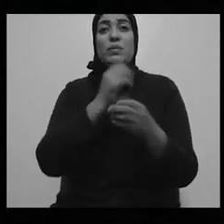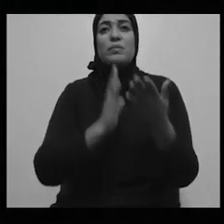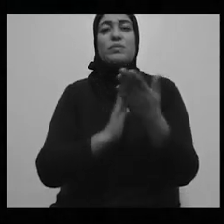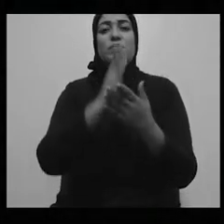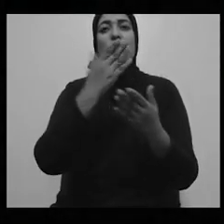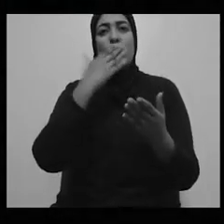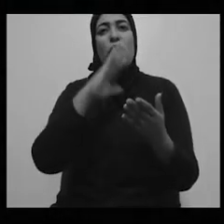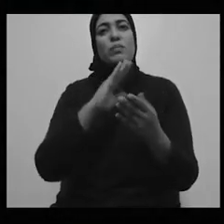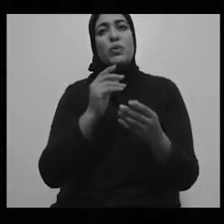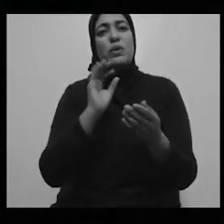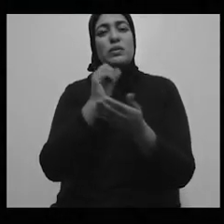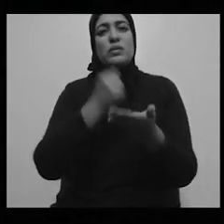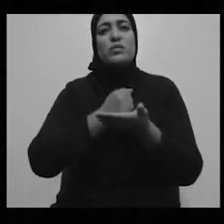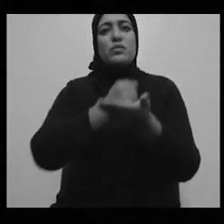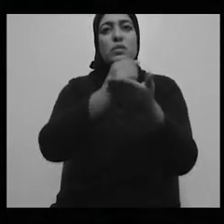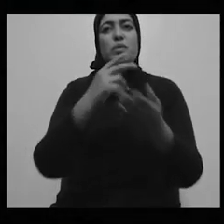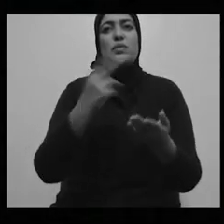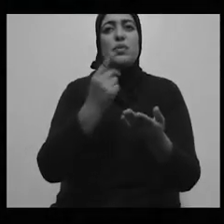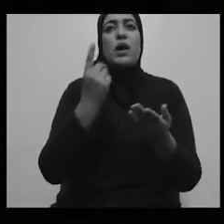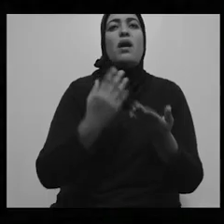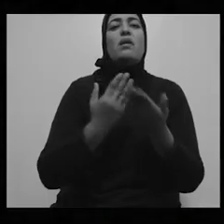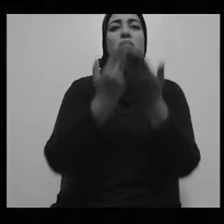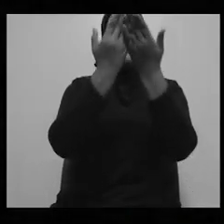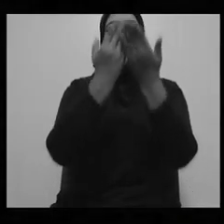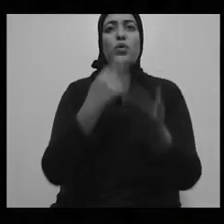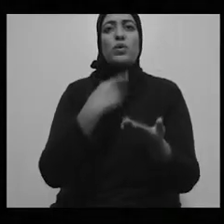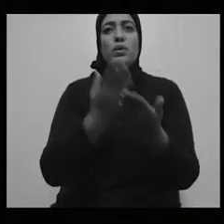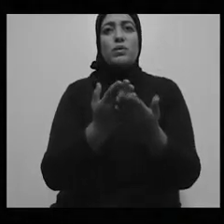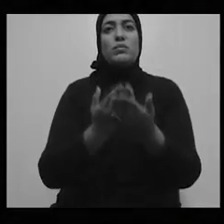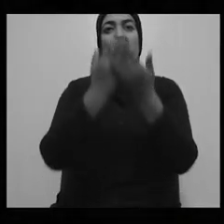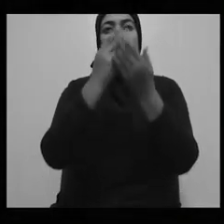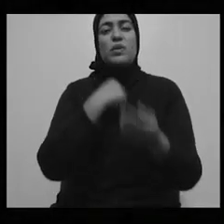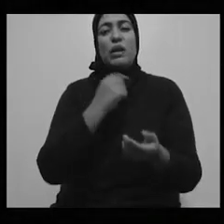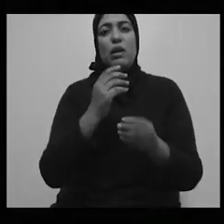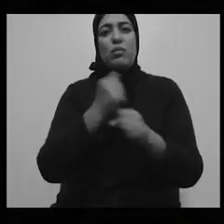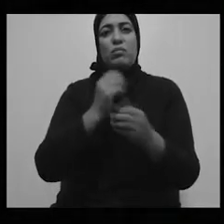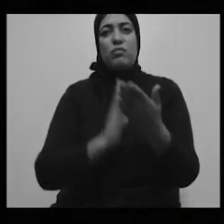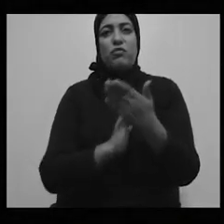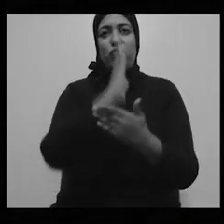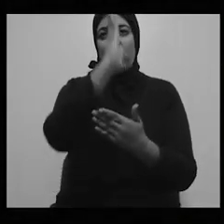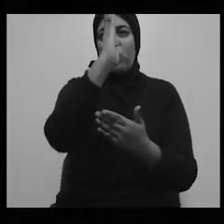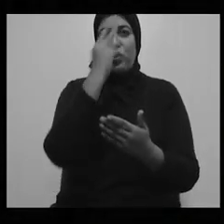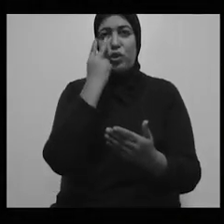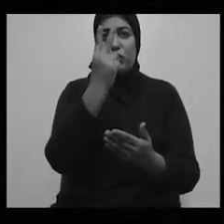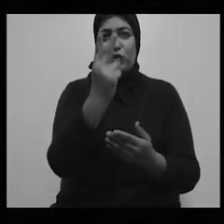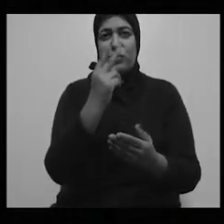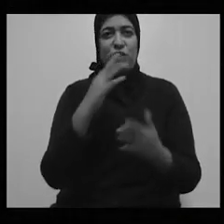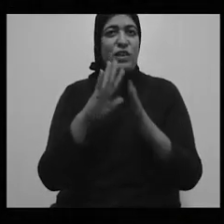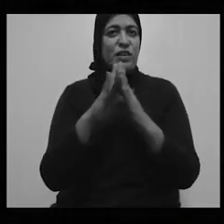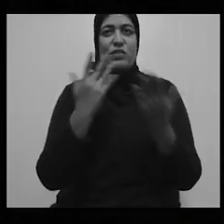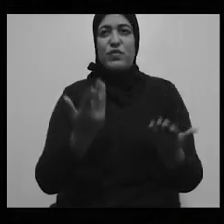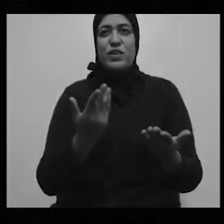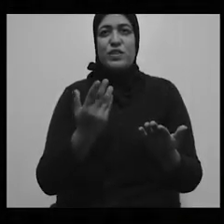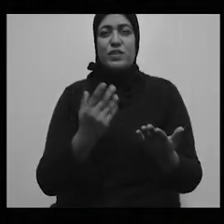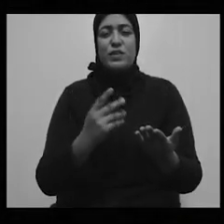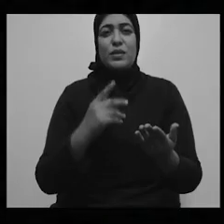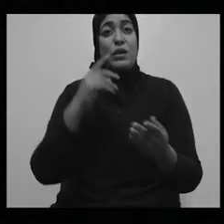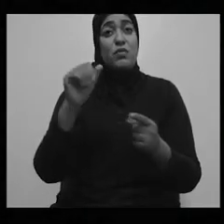handicap les politiques publiques inclusif pour améliorer la situation là où ils se trouvent